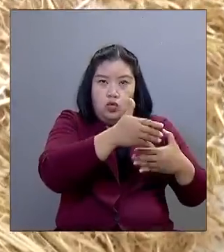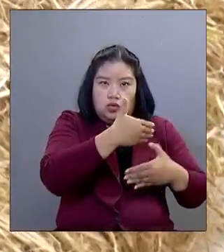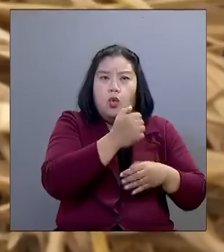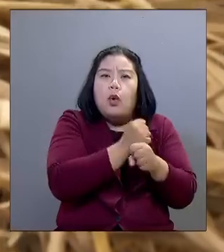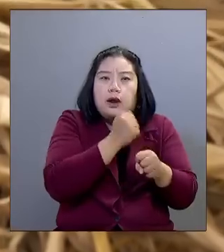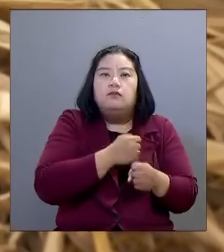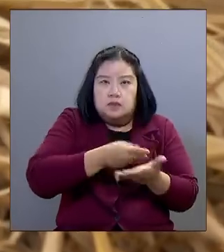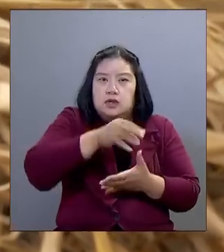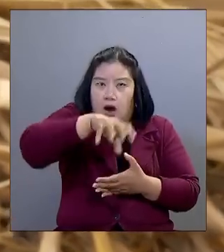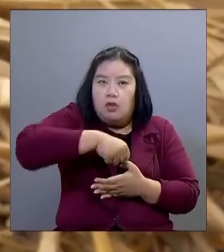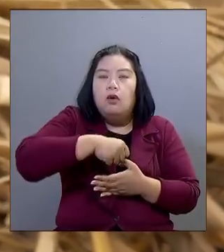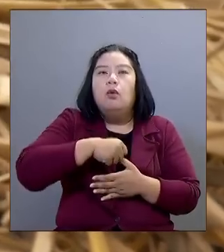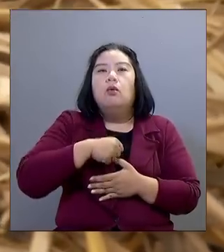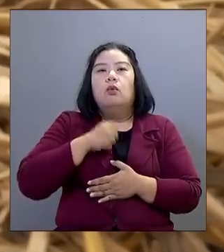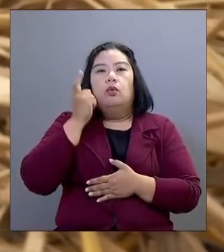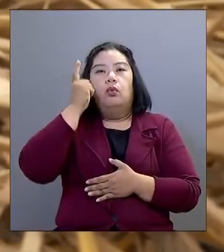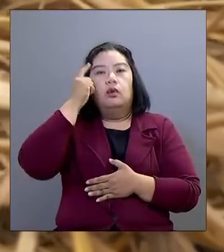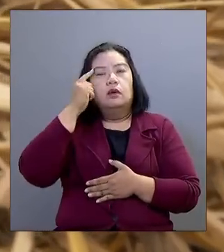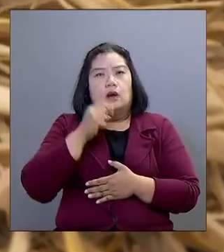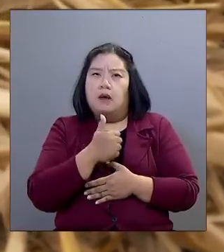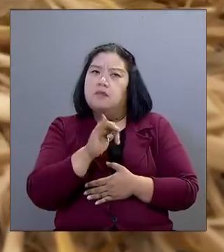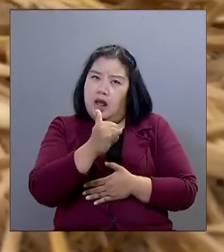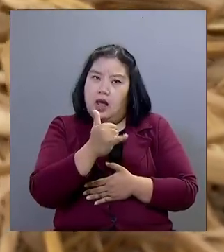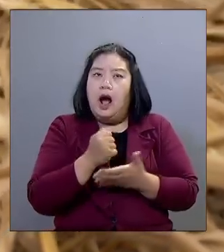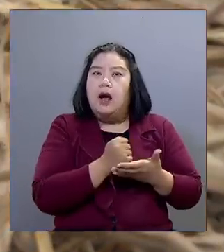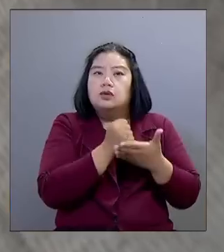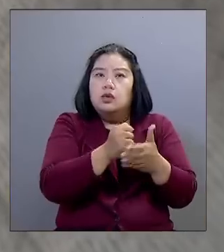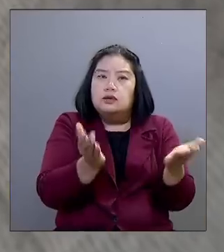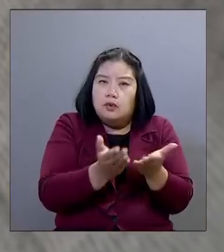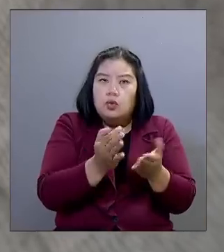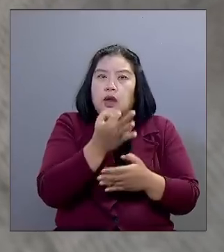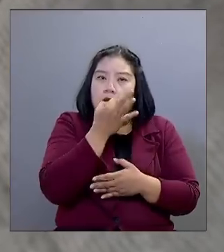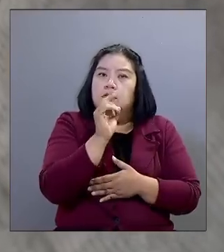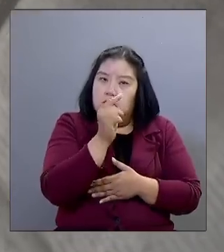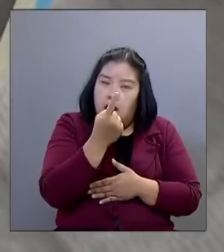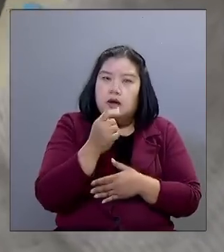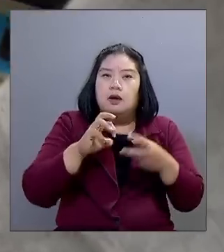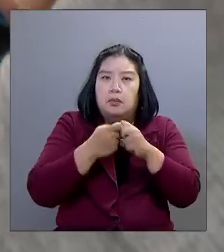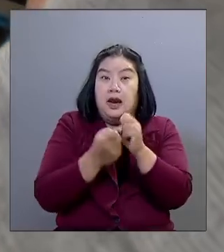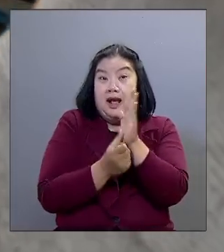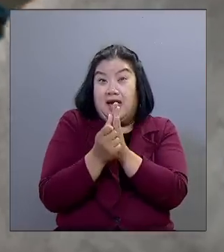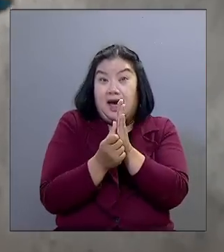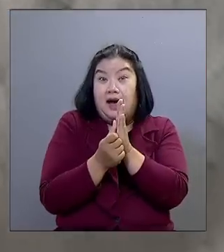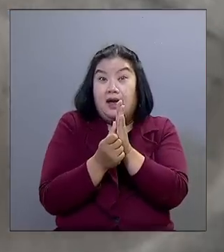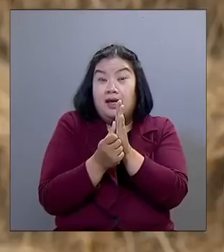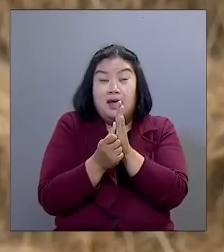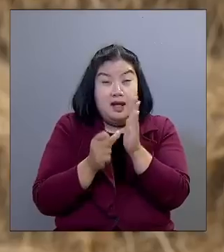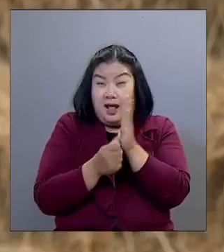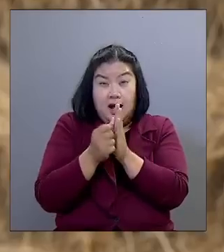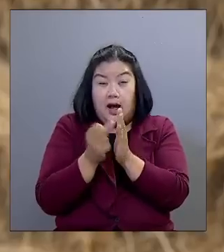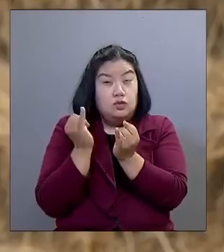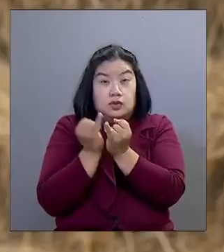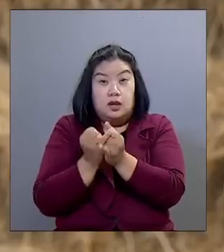แล้วอย่างเงี้ยค่ะซึ่งเราก็มองว่ามันอาจจะเป็นผลพลอยได้และมันเป็นการแก้ไขปัญหาในการหยุดเผาได้อย่